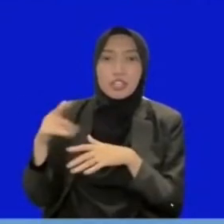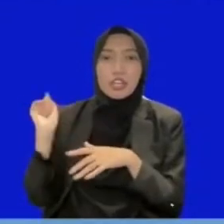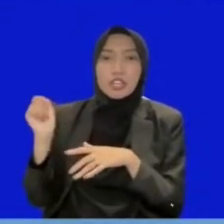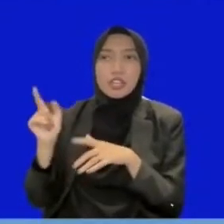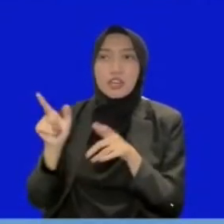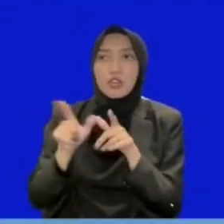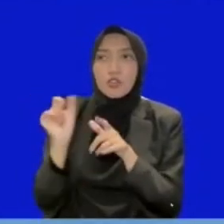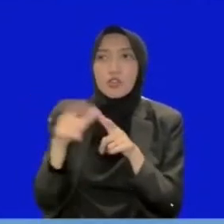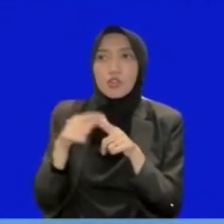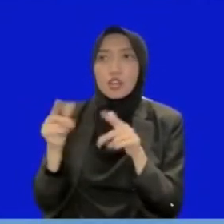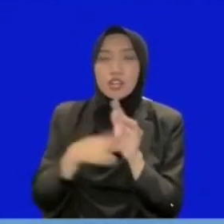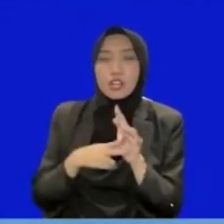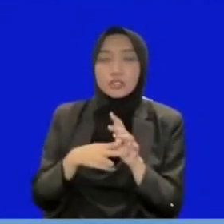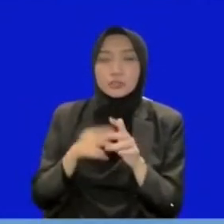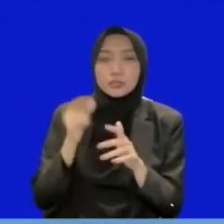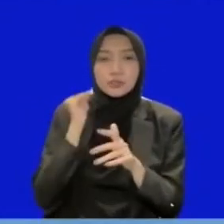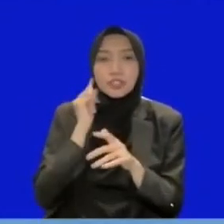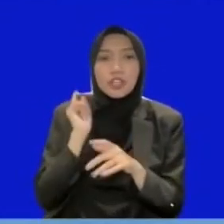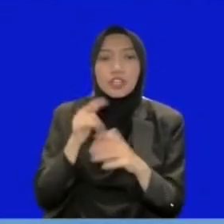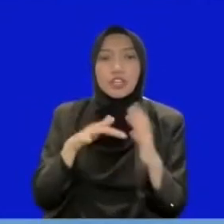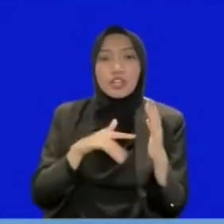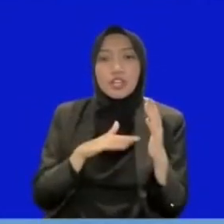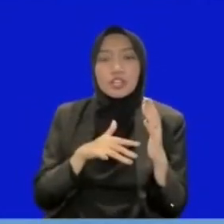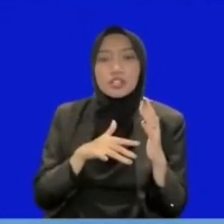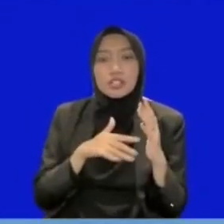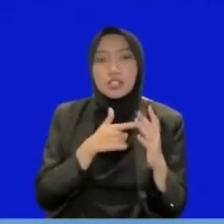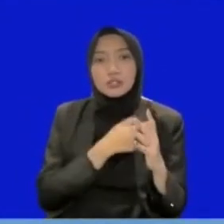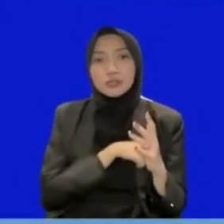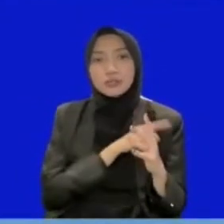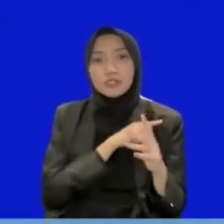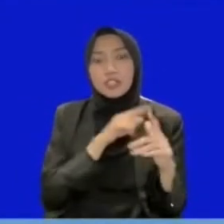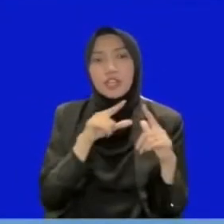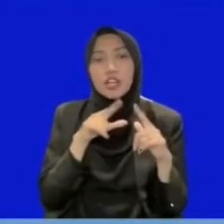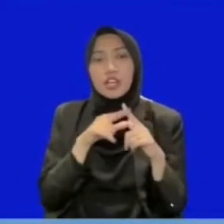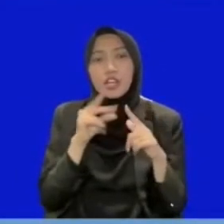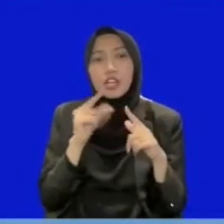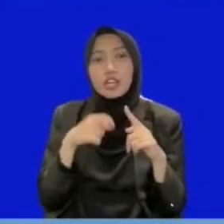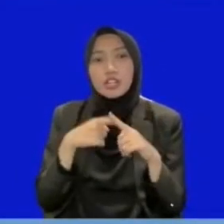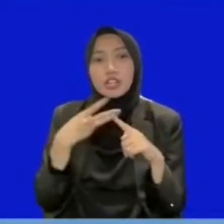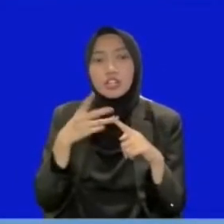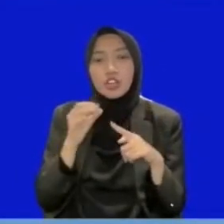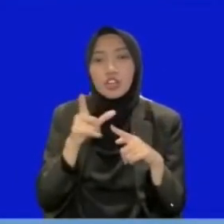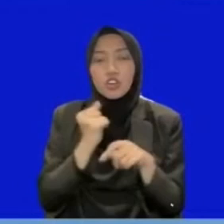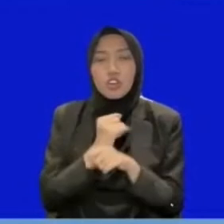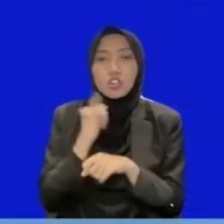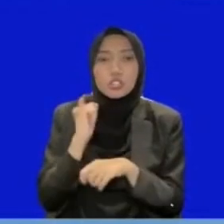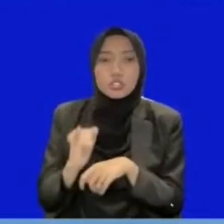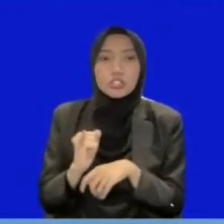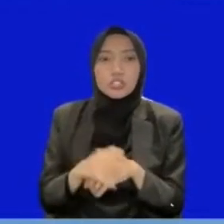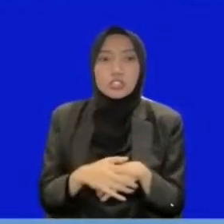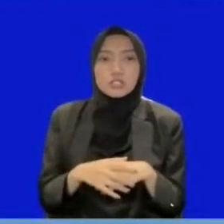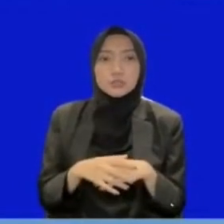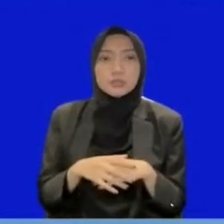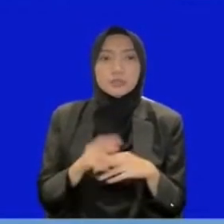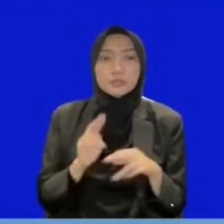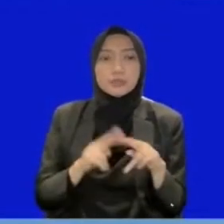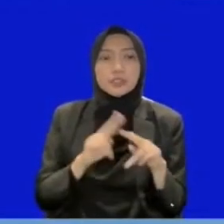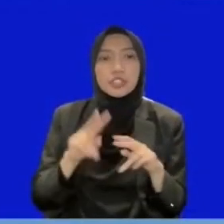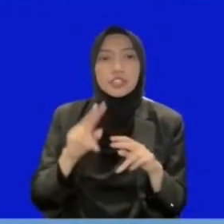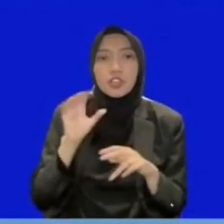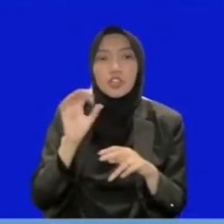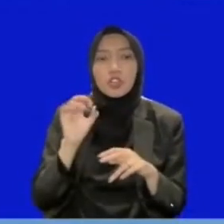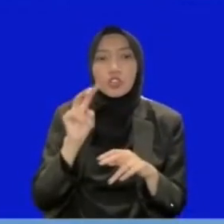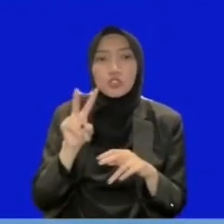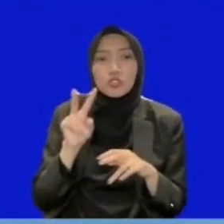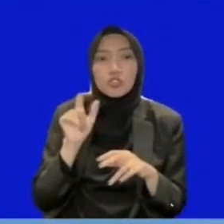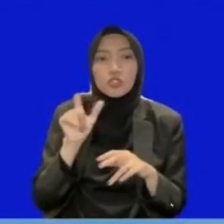sana. Kemudian ada kajian potensi arkeologi dan revitalisasi OUV melalui batik dan